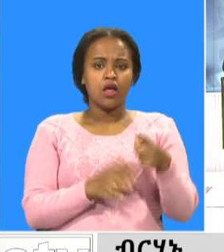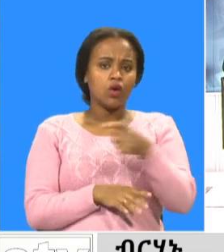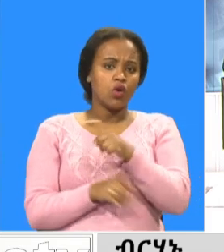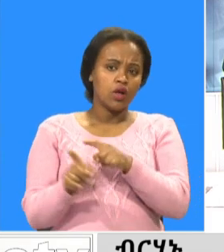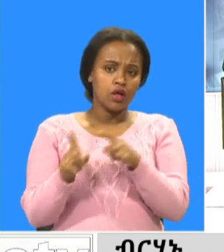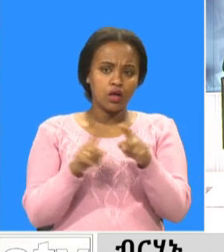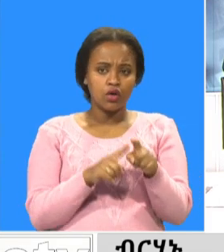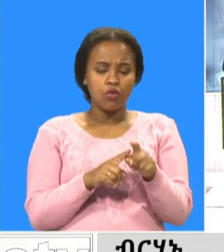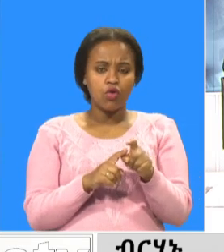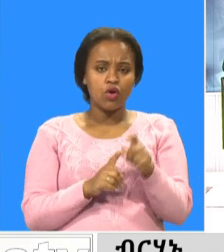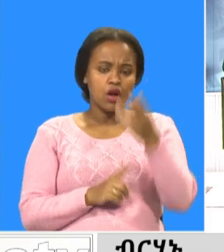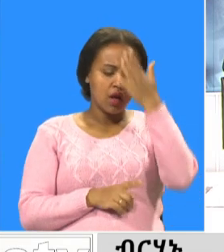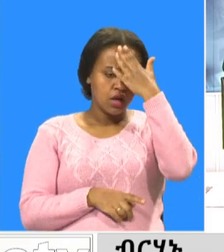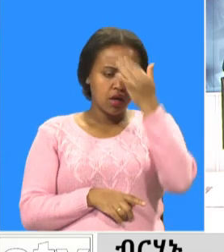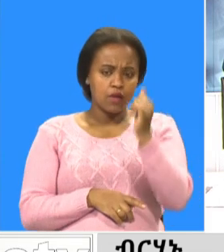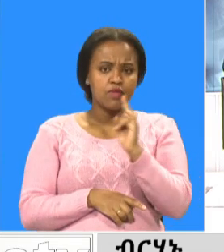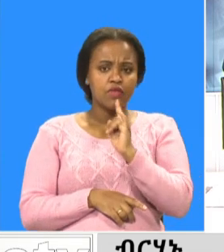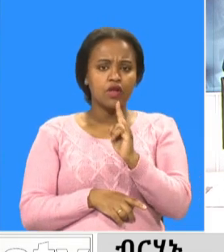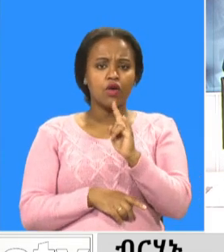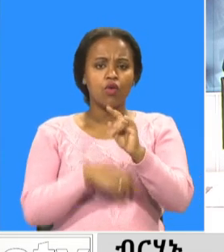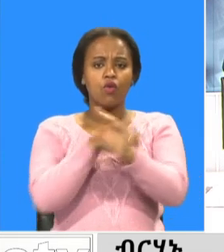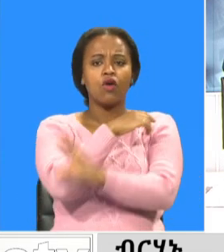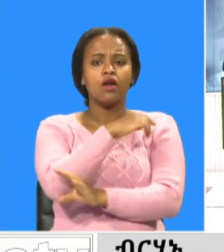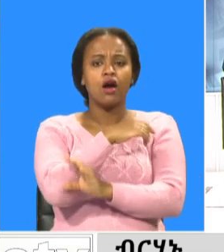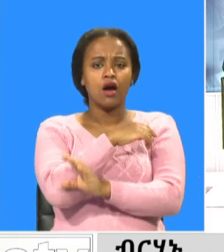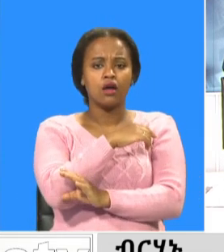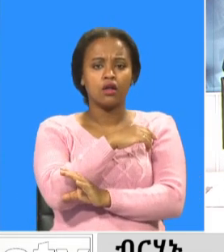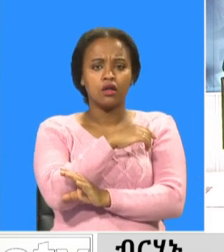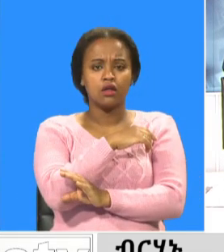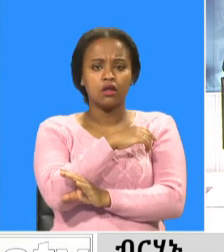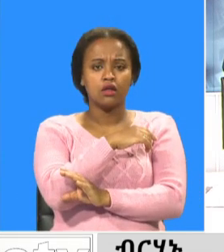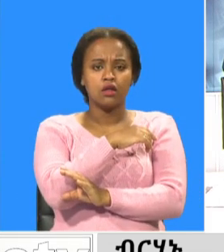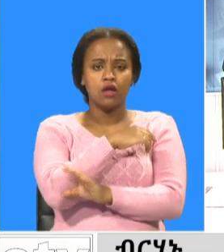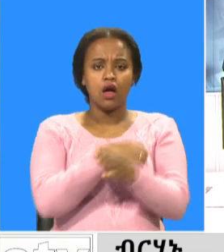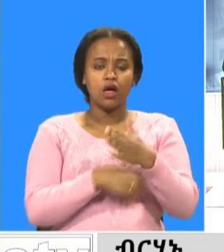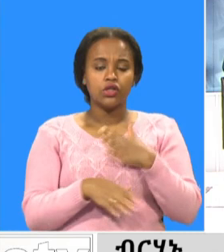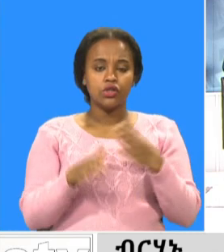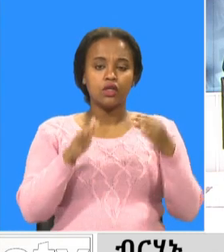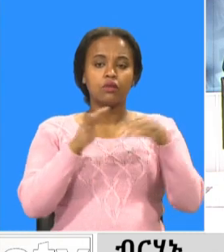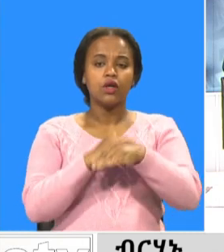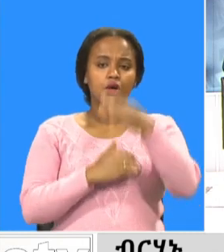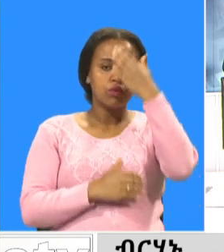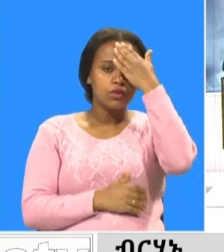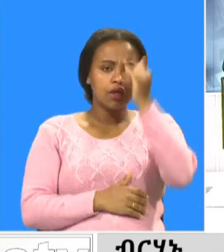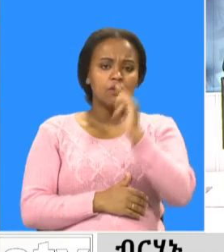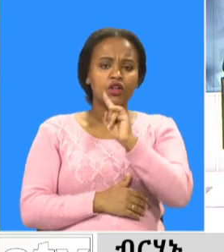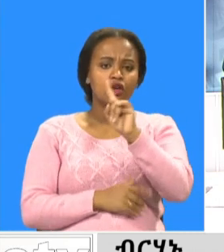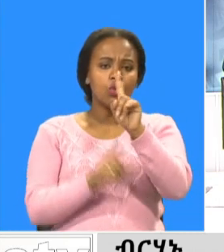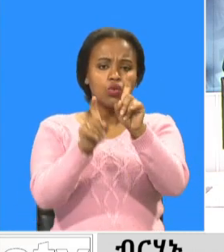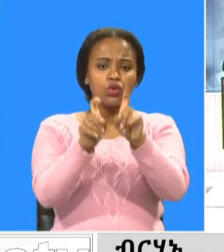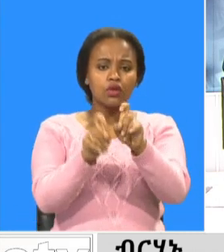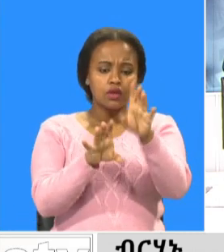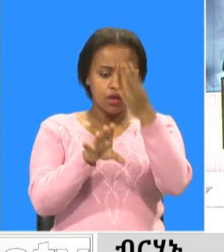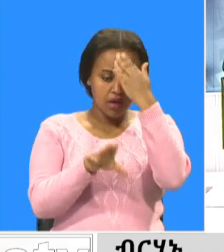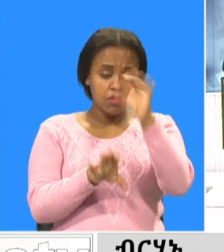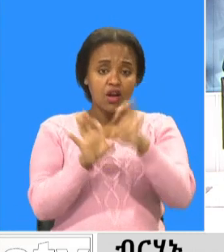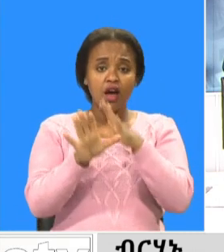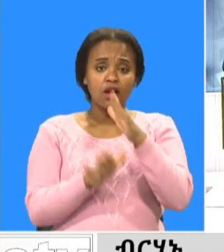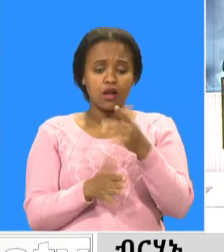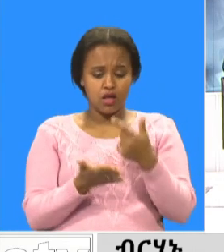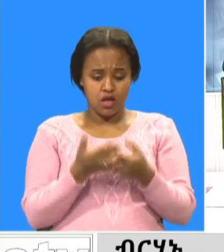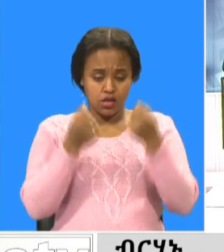ደግሞ ለምንድን ነው ወደ አገር ቤት ማን ነው ወደ አገራችን የሚገቡት ለምን ቁጥጥር አይደረግም? ወይም ደግሞ